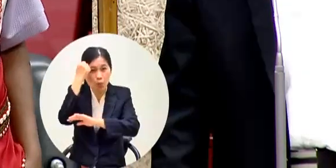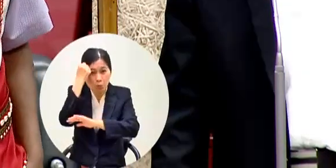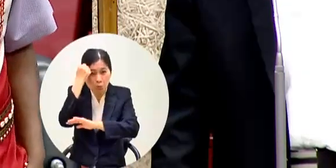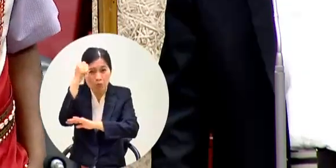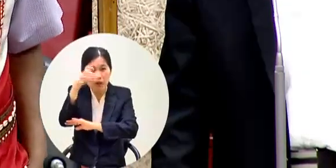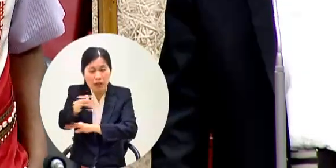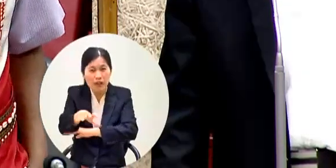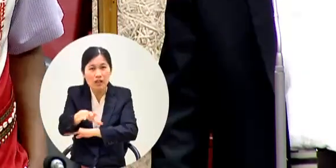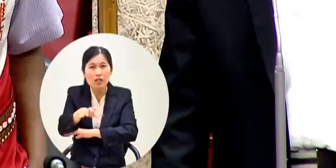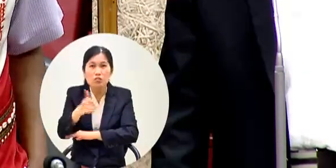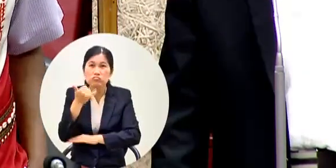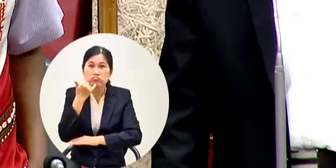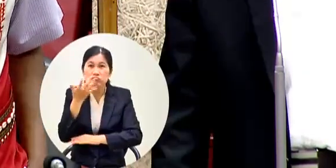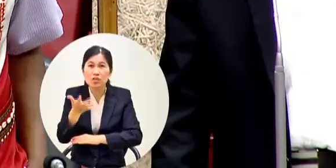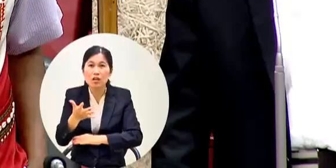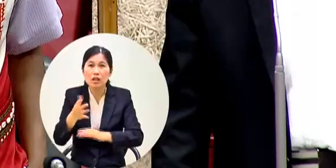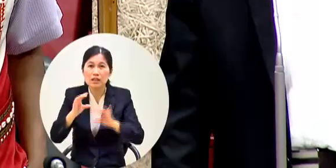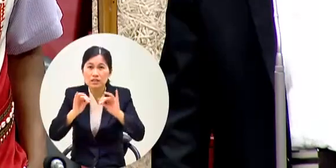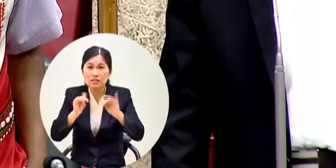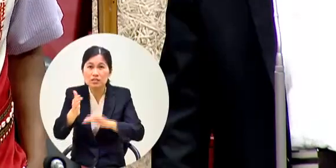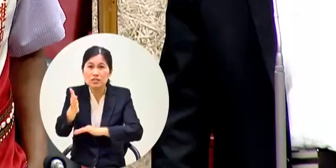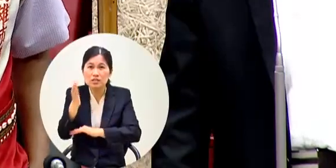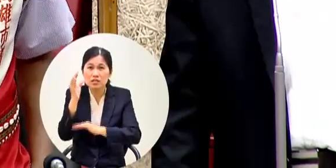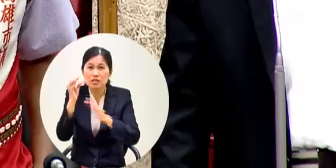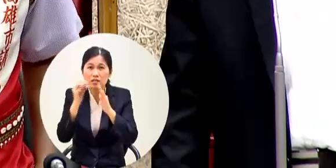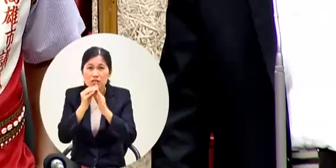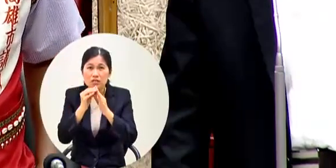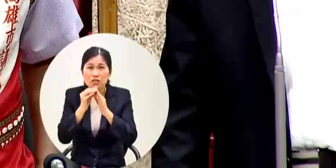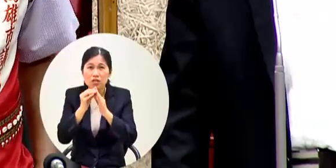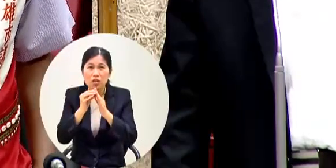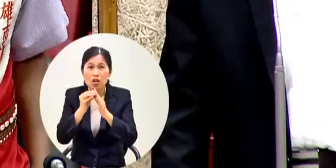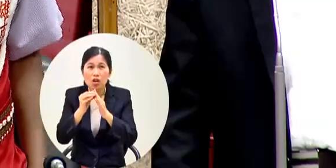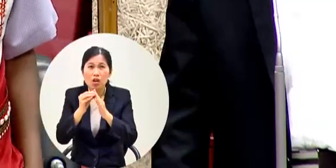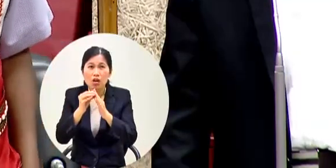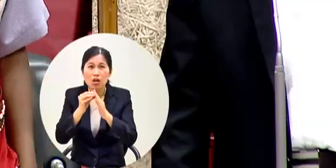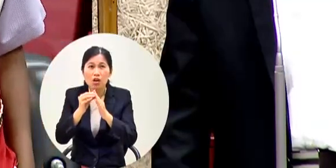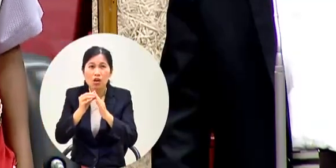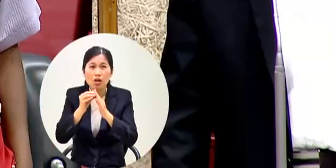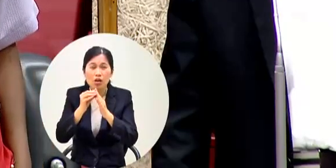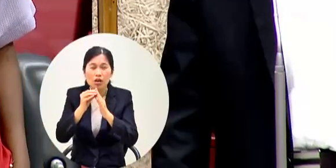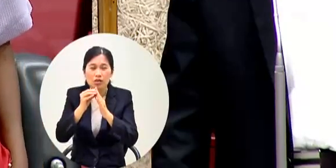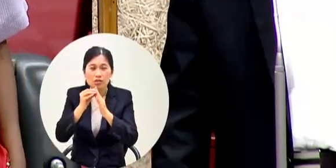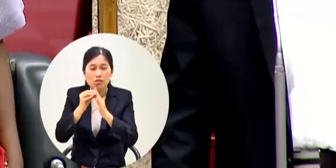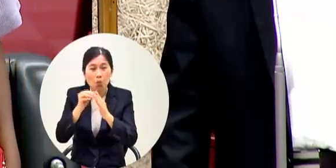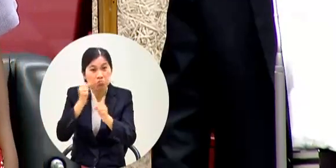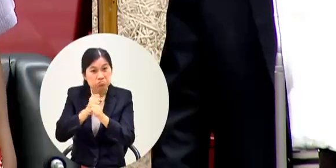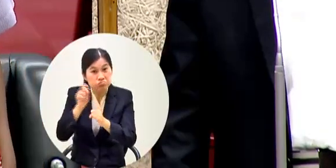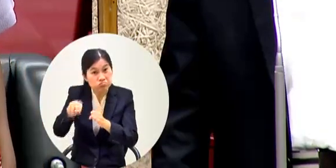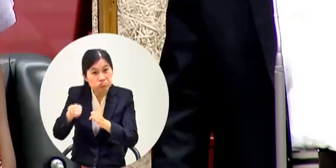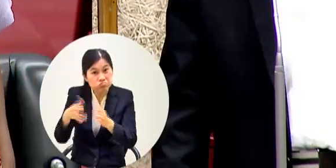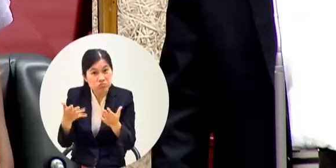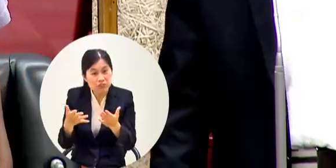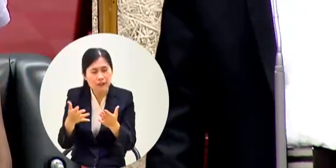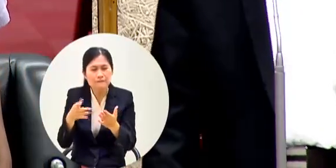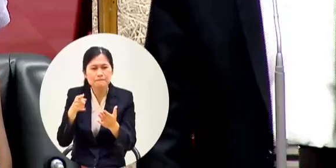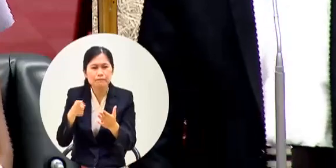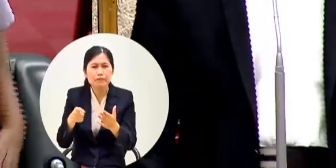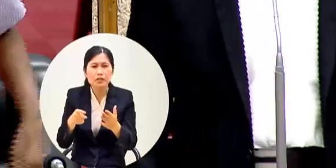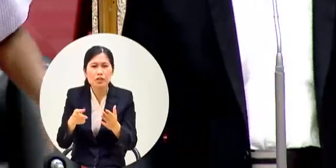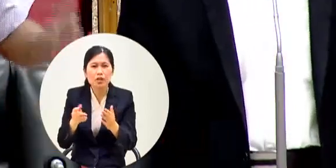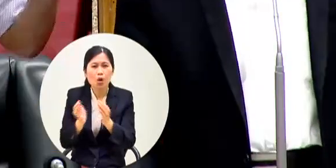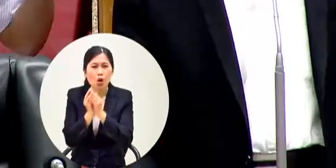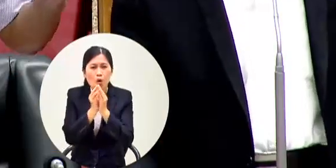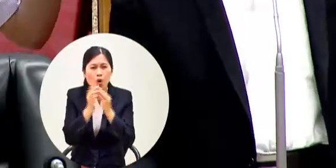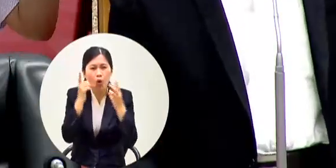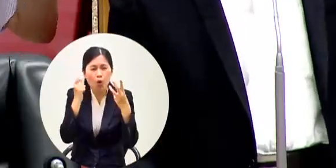面积大，可以逐年来做嘛，只是要求你在现在目前居住的环